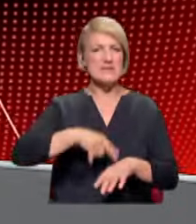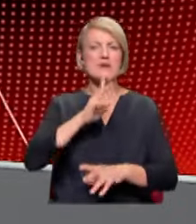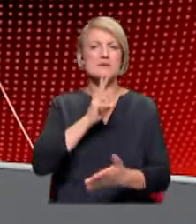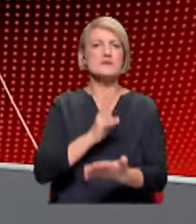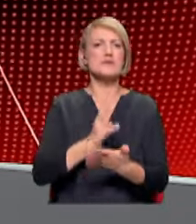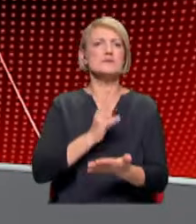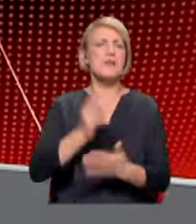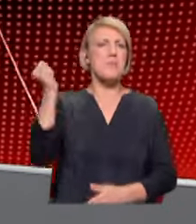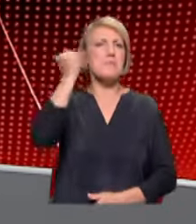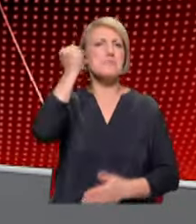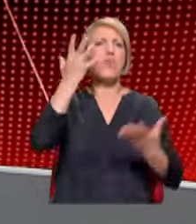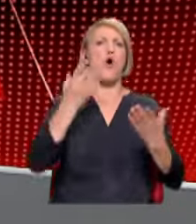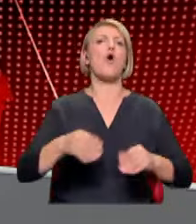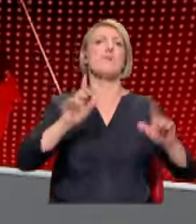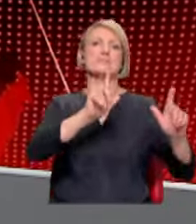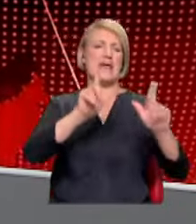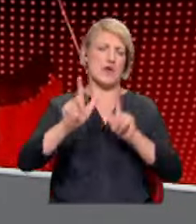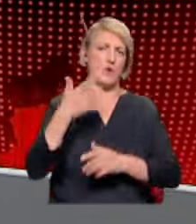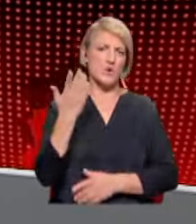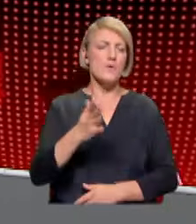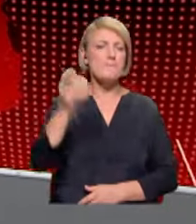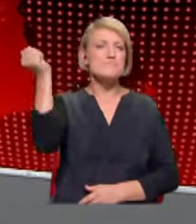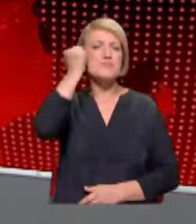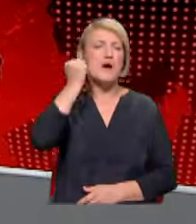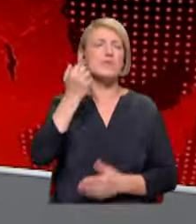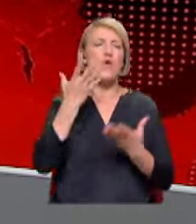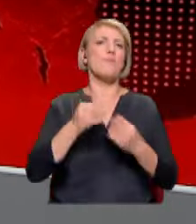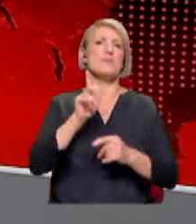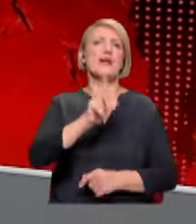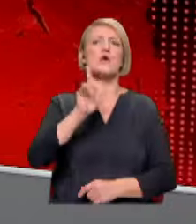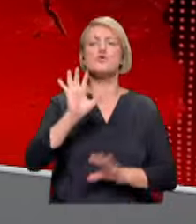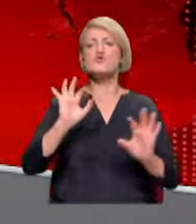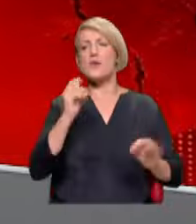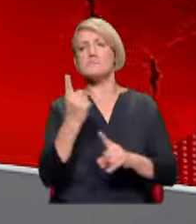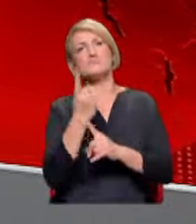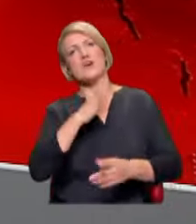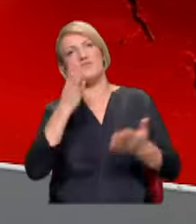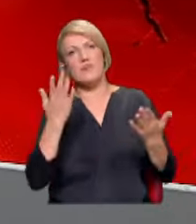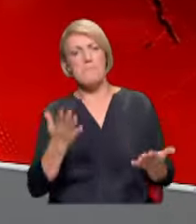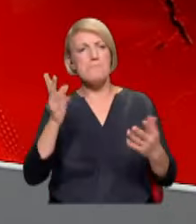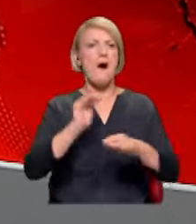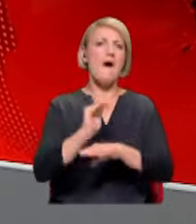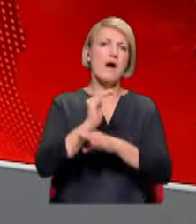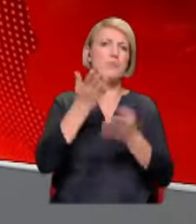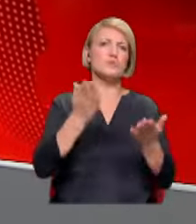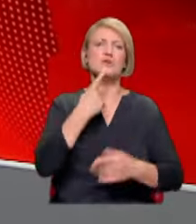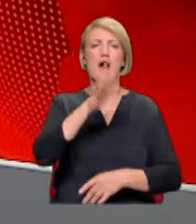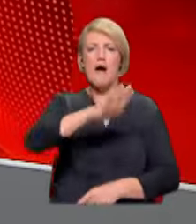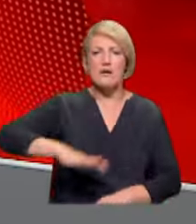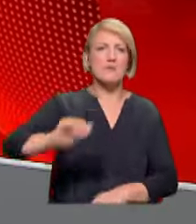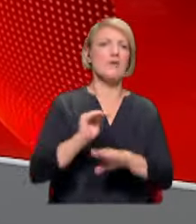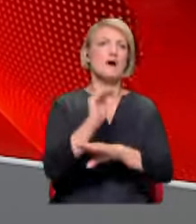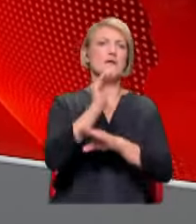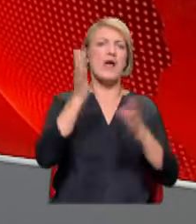kesinlikle zaten pişman olmamanız gerekiyor pişmanlık duymaman gerekiyor Ha şöyle bir şey de var hayat bu diyeceksiniz Herkesin